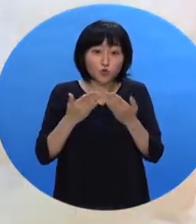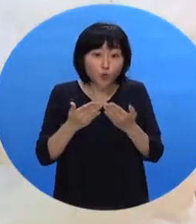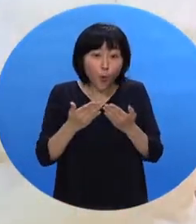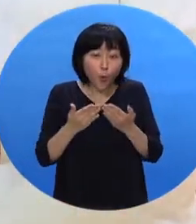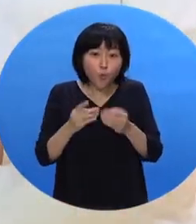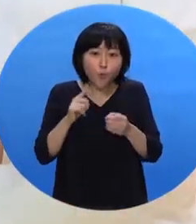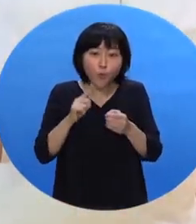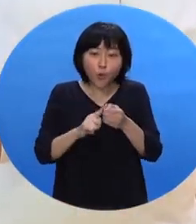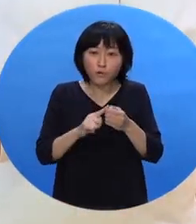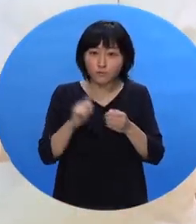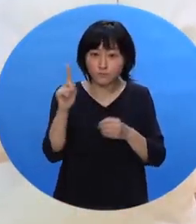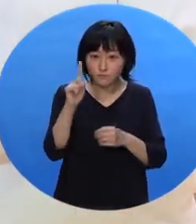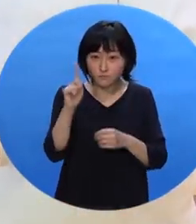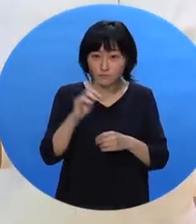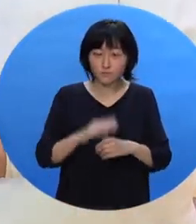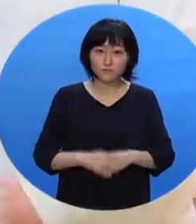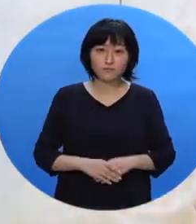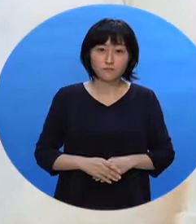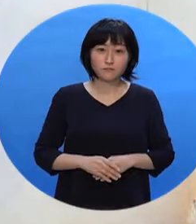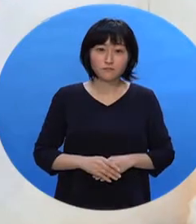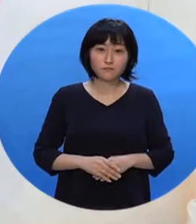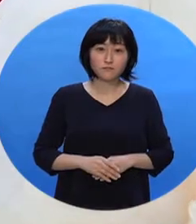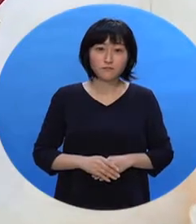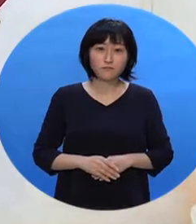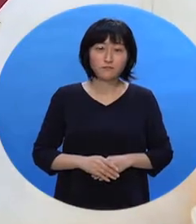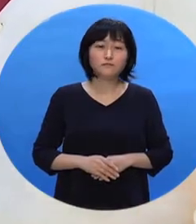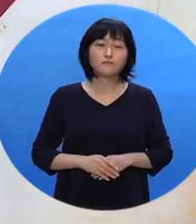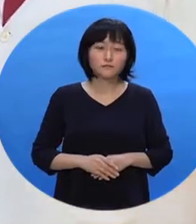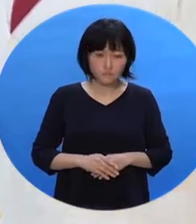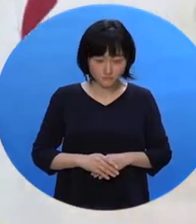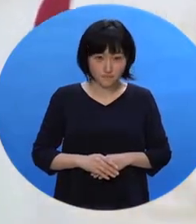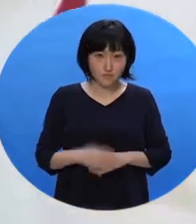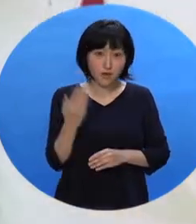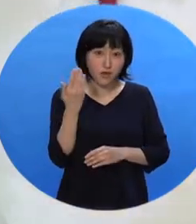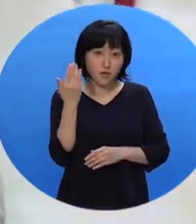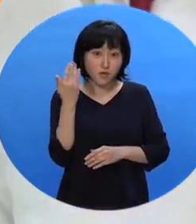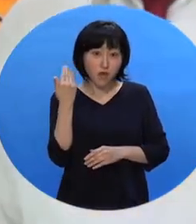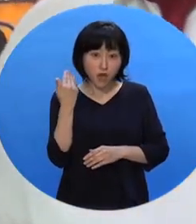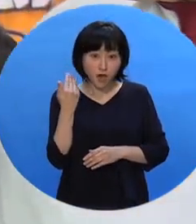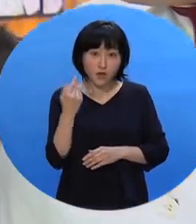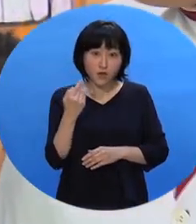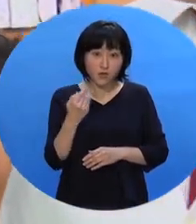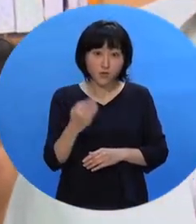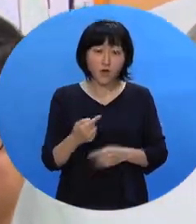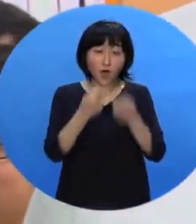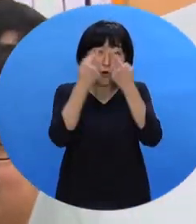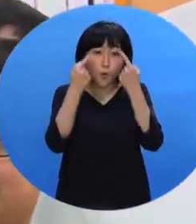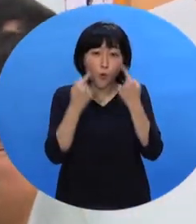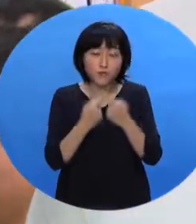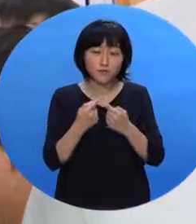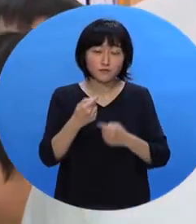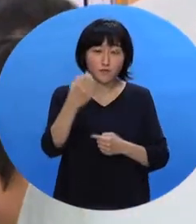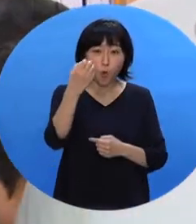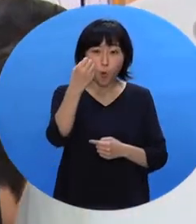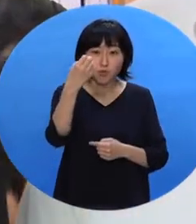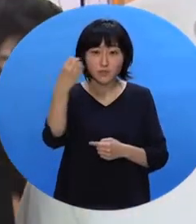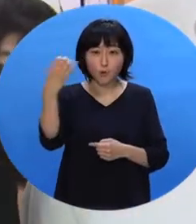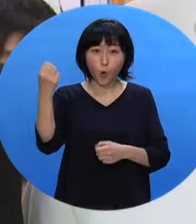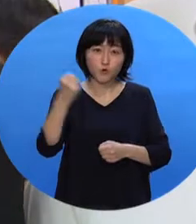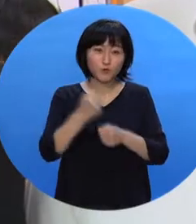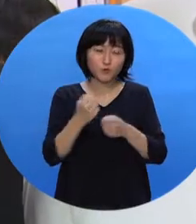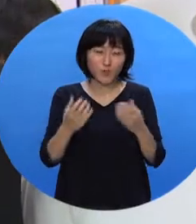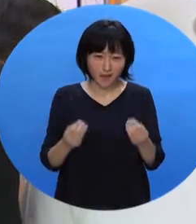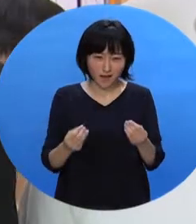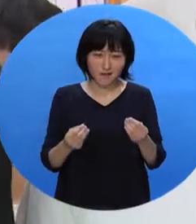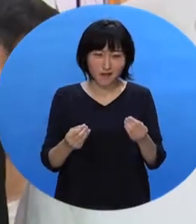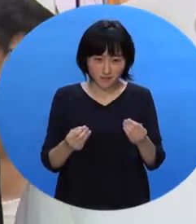業っていうのはどういった狙いというか何ですかね？ 本日は、前回自分たちでオリジナルの信号機を作って